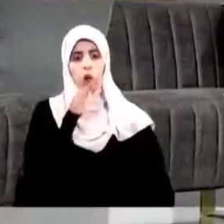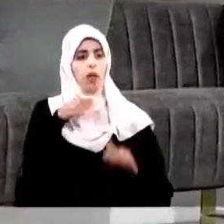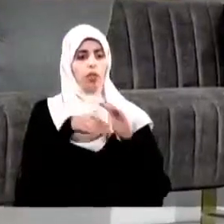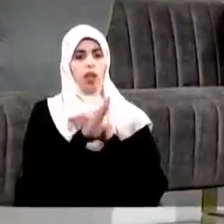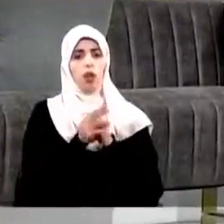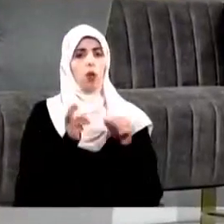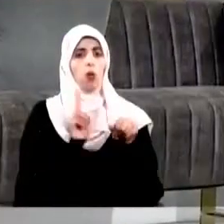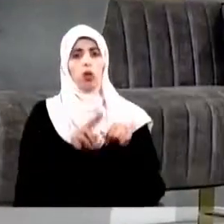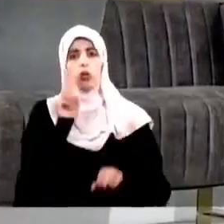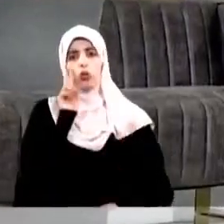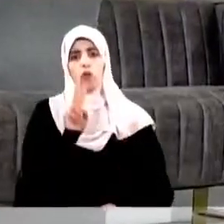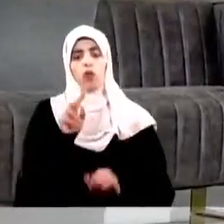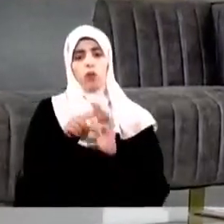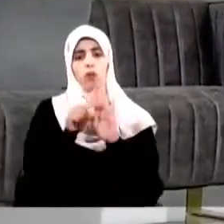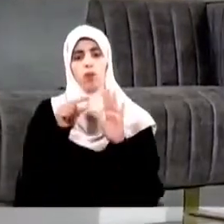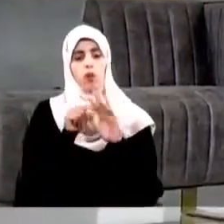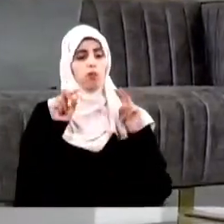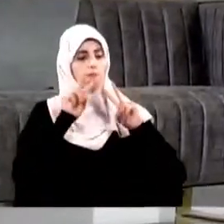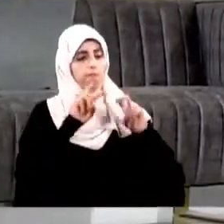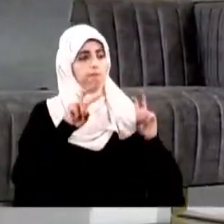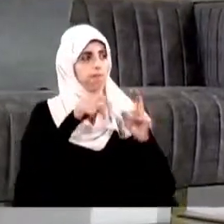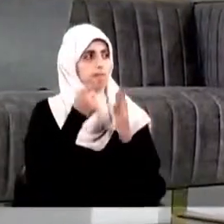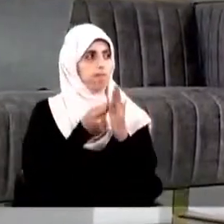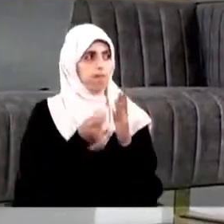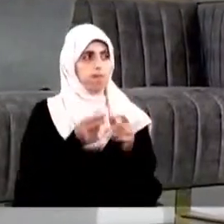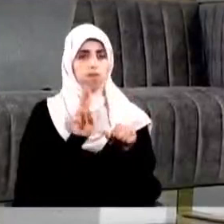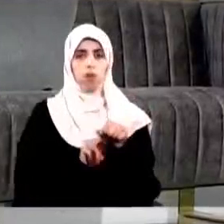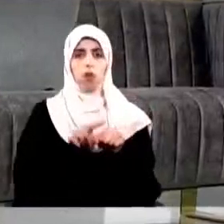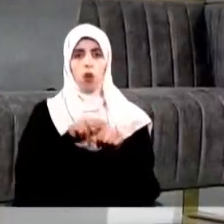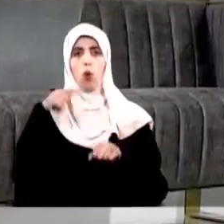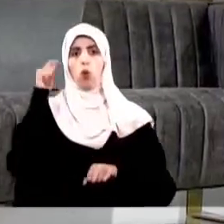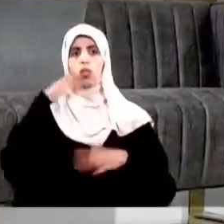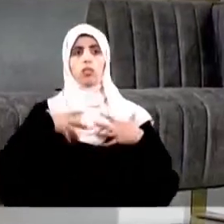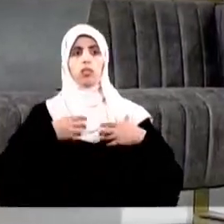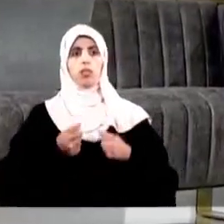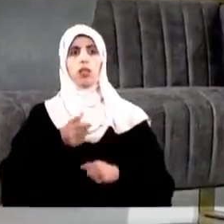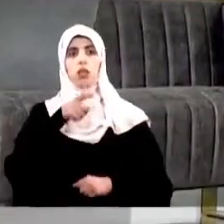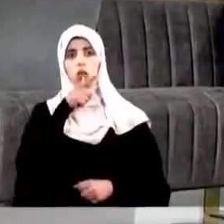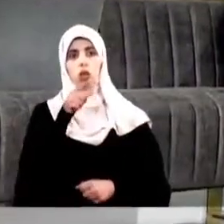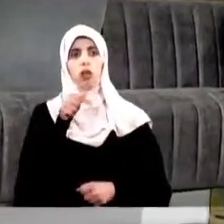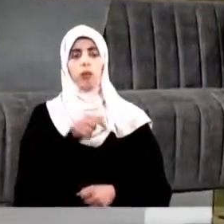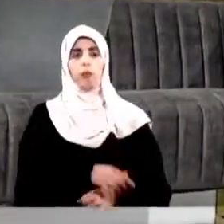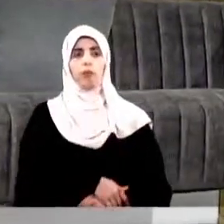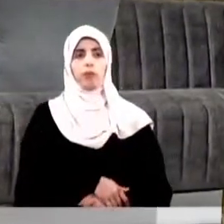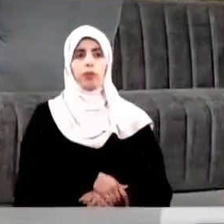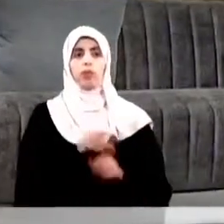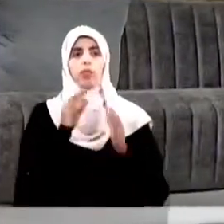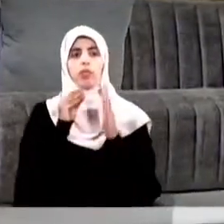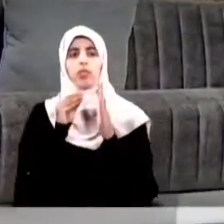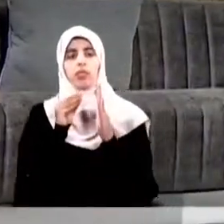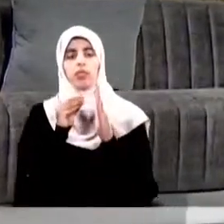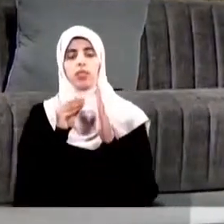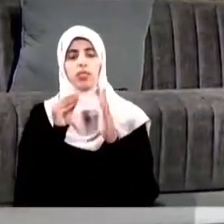فاطمة، كما تشير أيضا الدراسات نعم، وزارة الصحة أشارت الوضع أن هناك تسجيل لأعداد